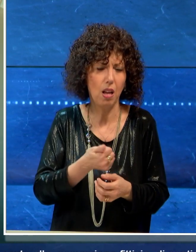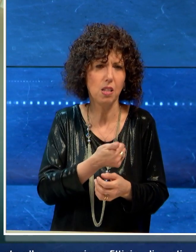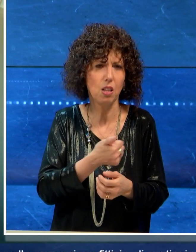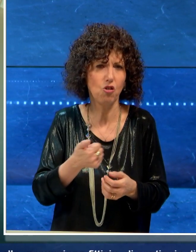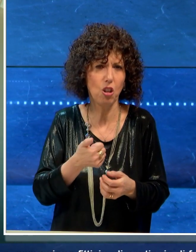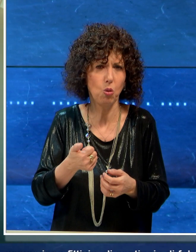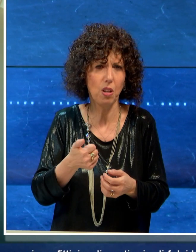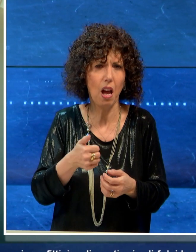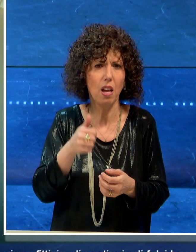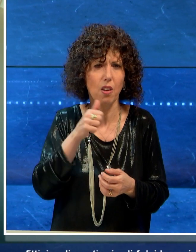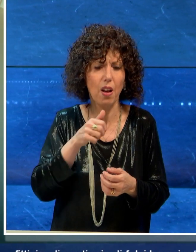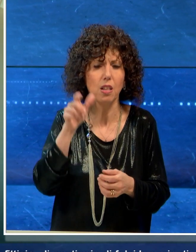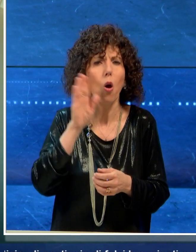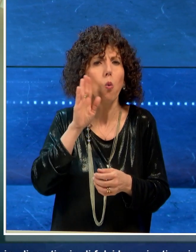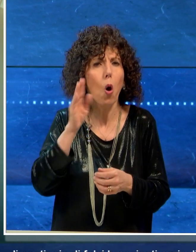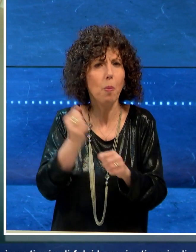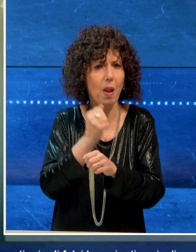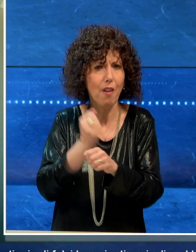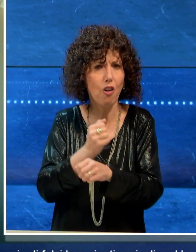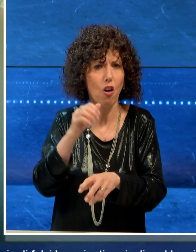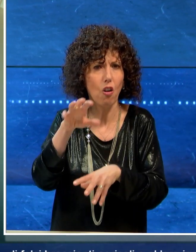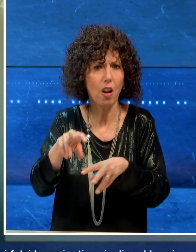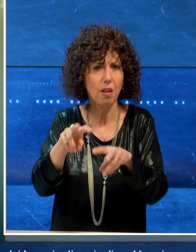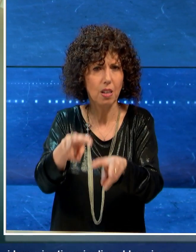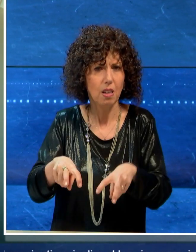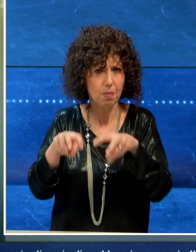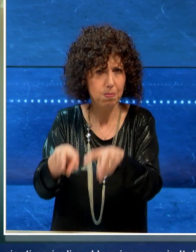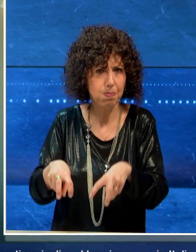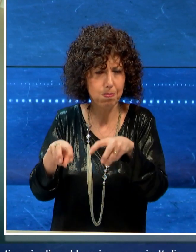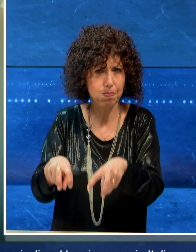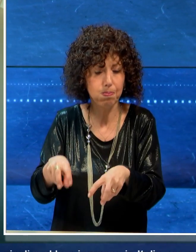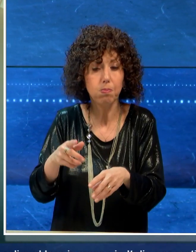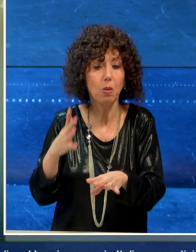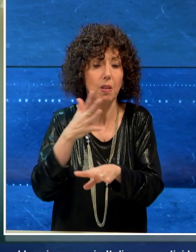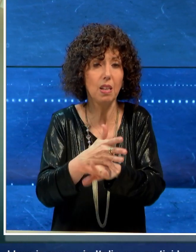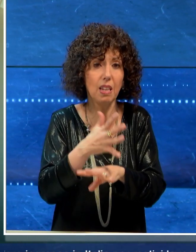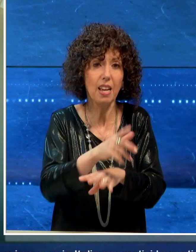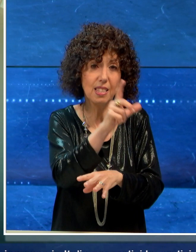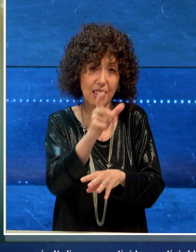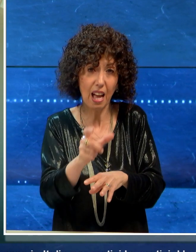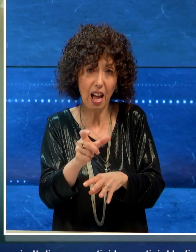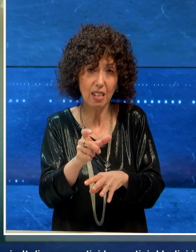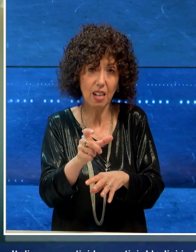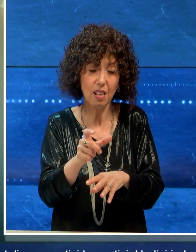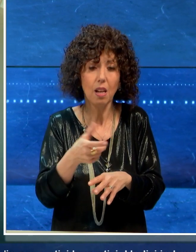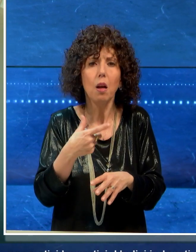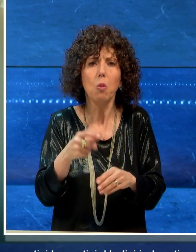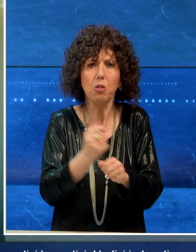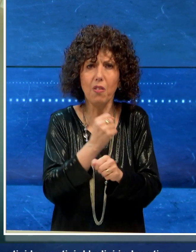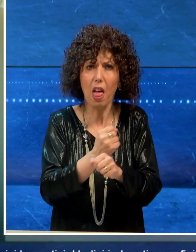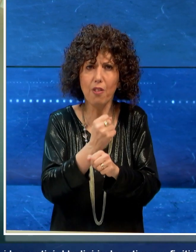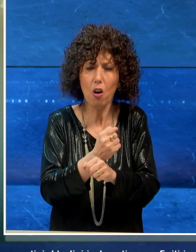falsi braccianti agricoli e al loro ingresso in Italia per motivi di lavoro